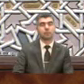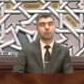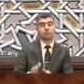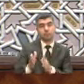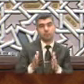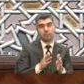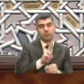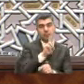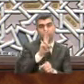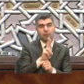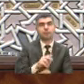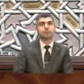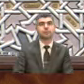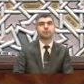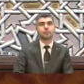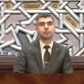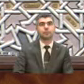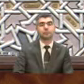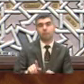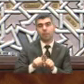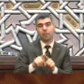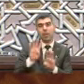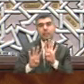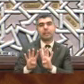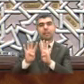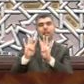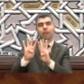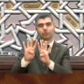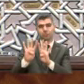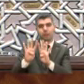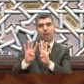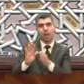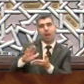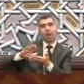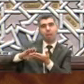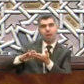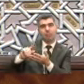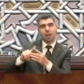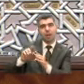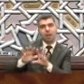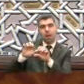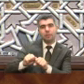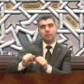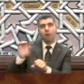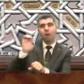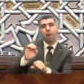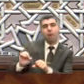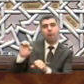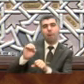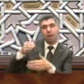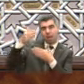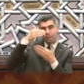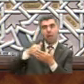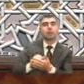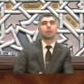للسؤال الموالي وهو عن أوضاع القاصرين المغاربة المقيمين بشكل غير قانوني بأوروبا لسيدة السادة النواب المحترمين